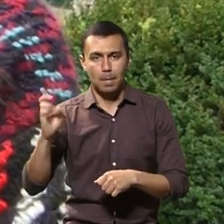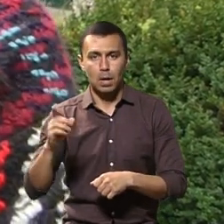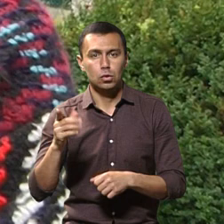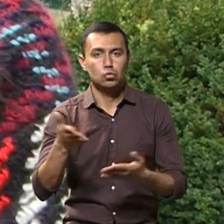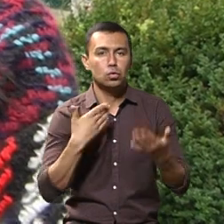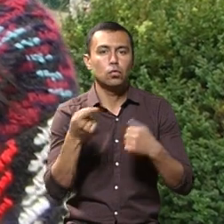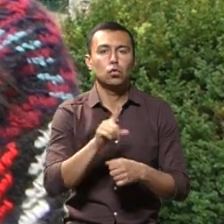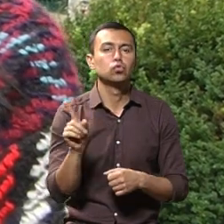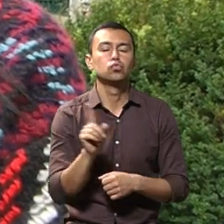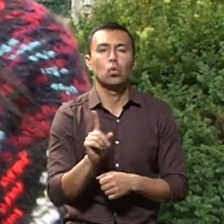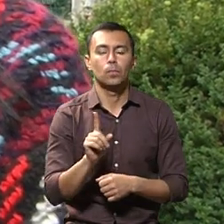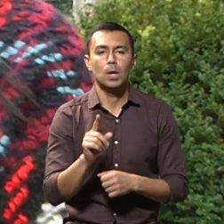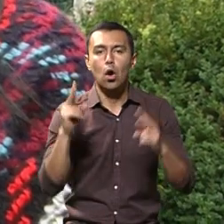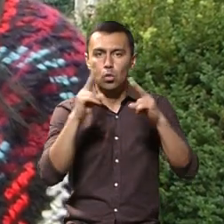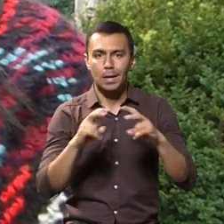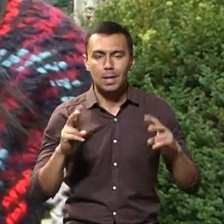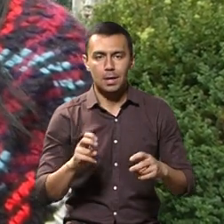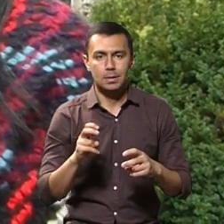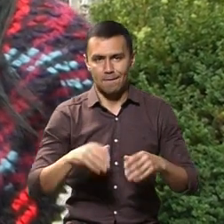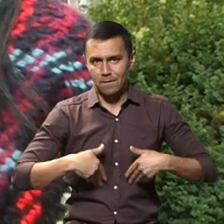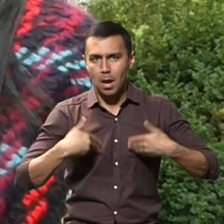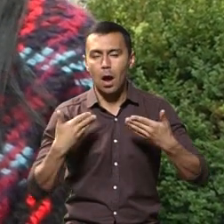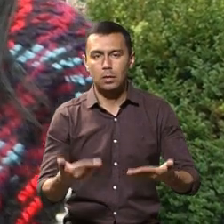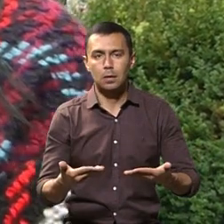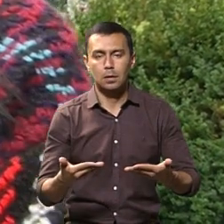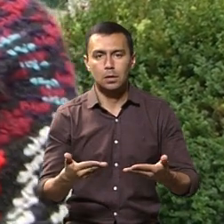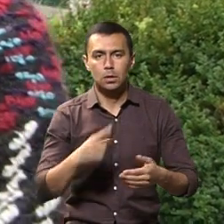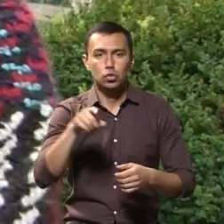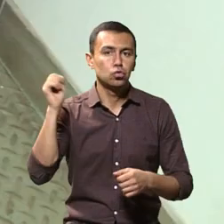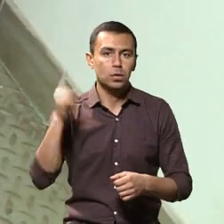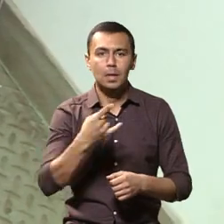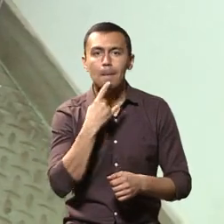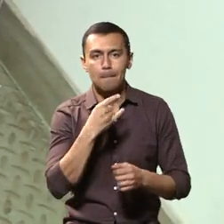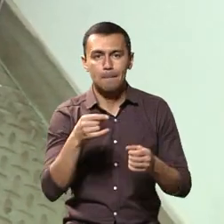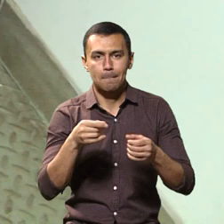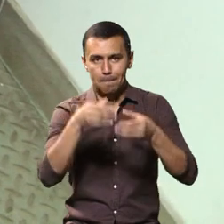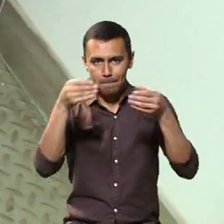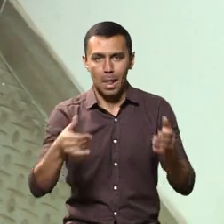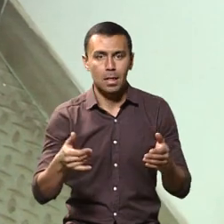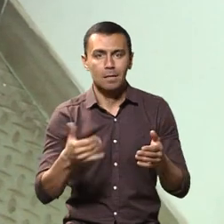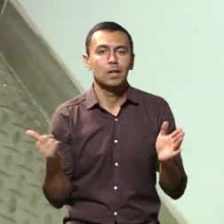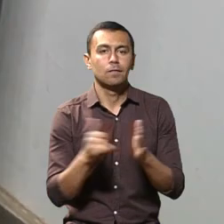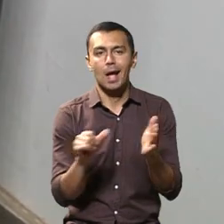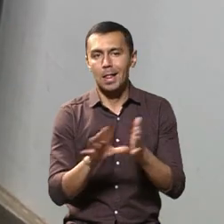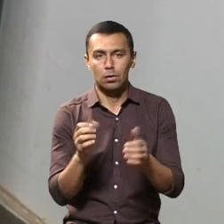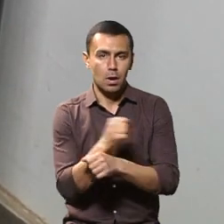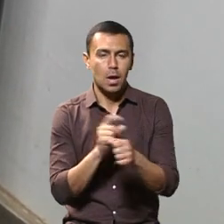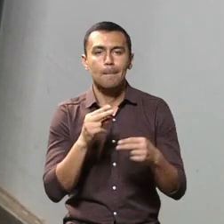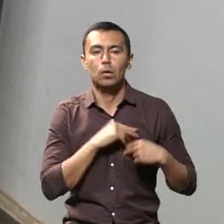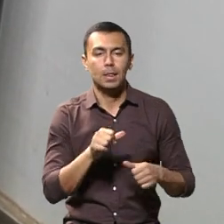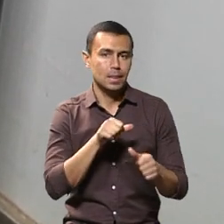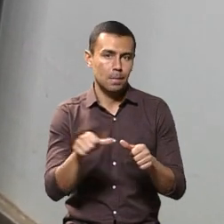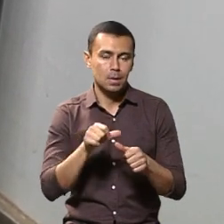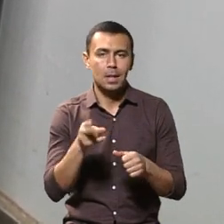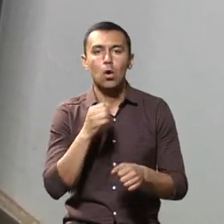що розглядається варіант сонячних батарей. Встановили електрогенератор, який працює на